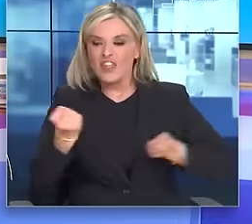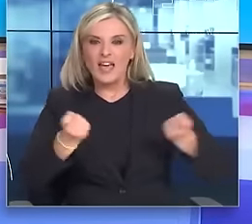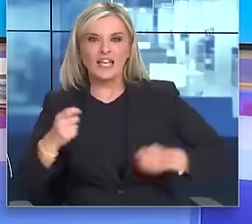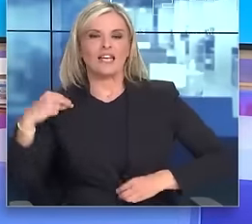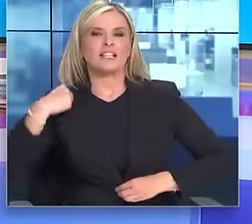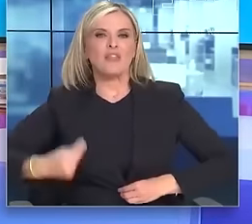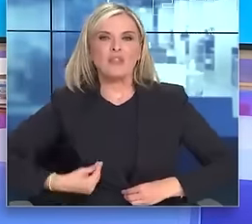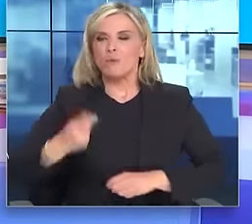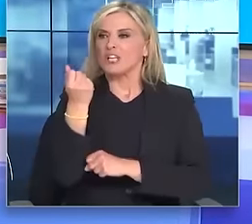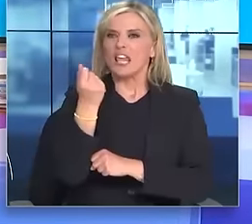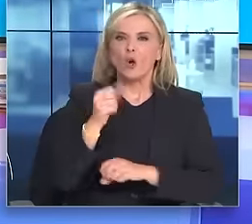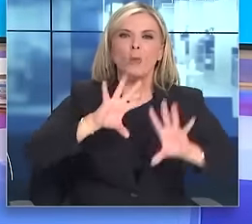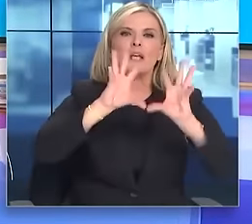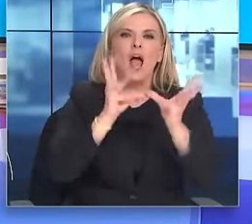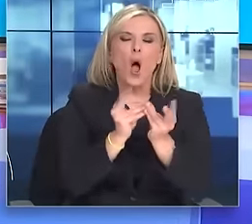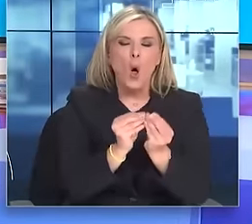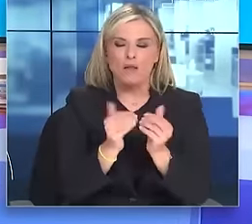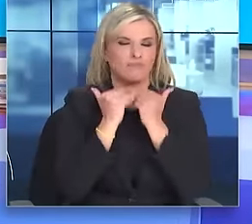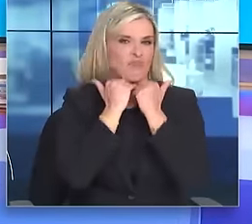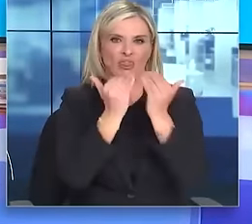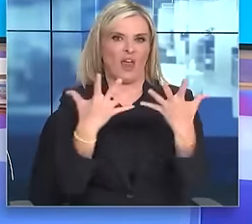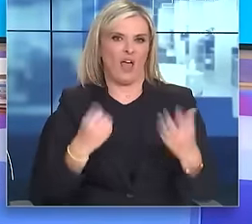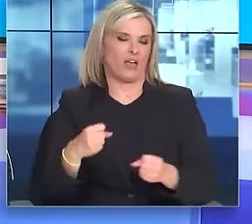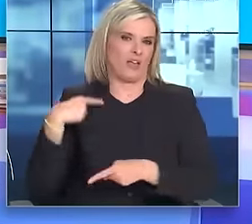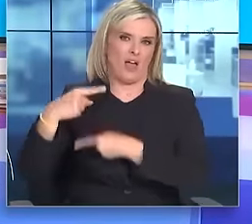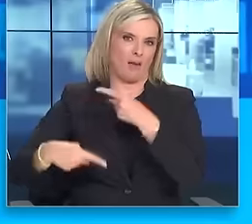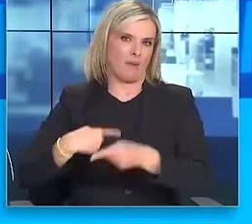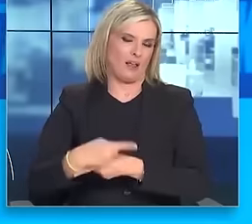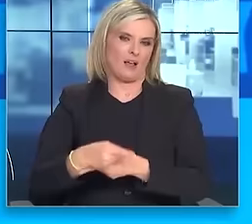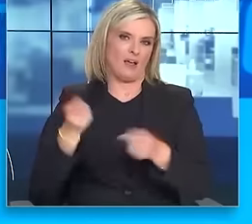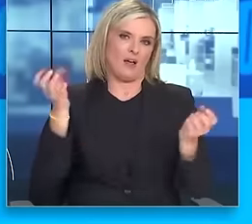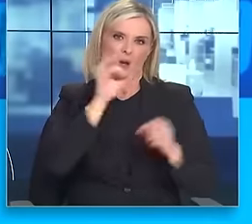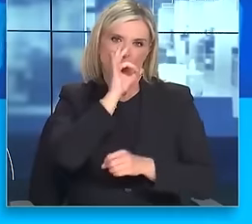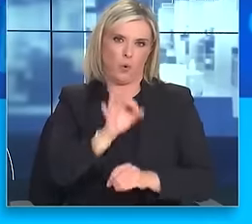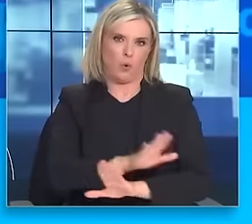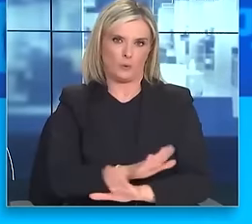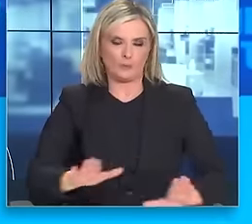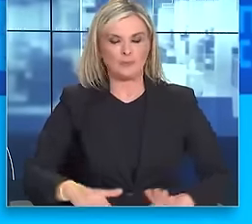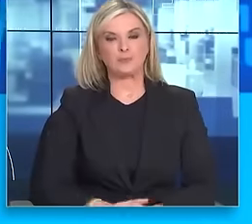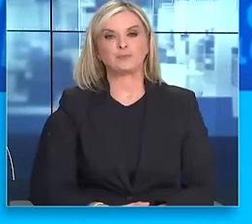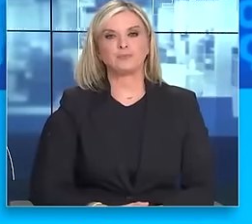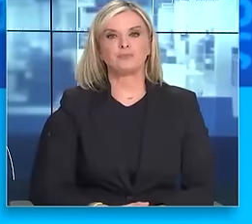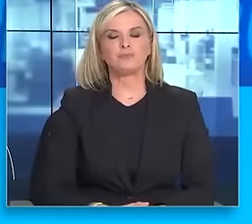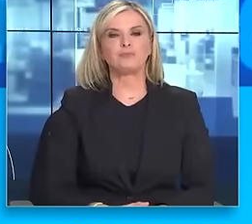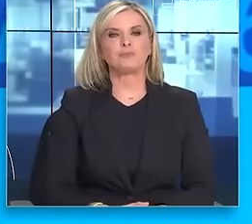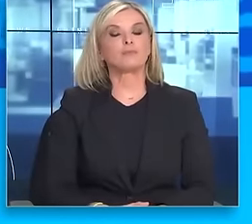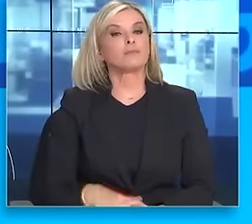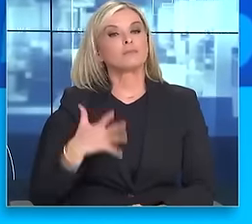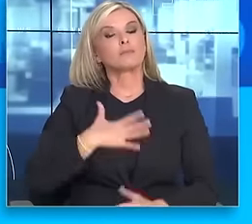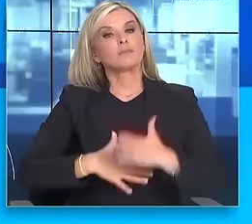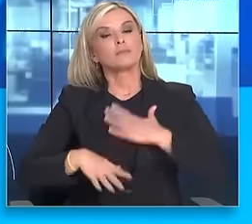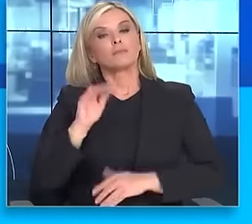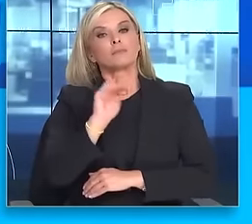έχει ιδέα τότε είναι παντελώς ανεύθυνος. Να σας ρωτήσω τώρα, εσείς γενικά είστε ικανοποιημένος από το μέχρι τώρα κυβερνητικό έργο? Γιατί υπάρχουν και αυτά τα